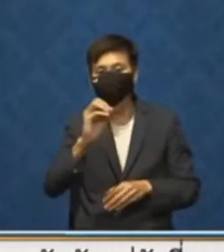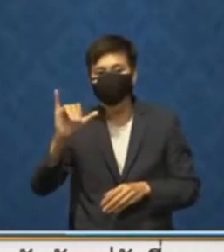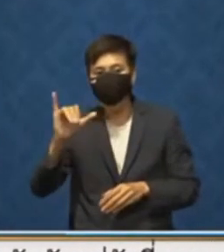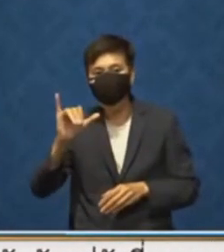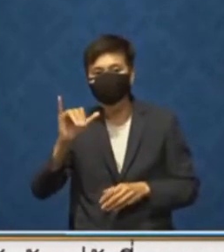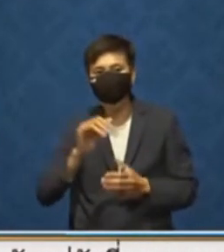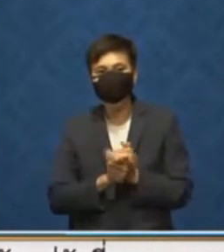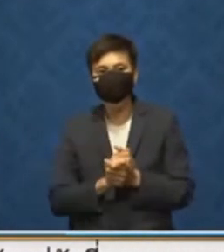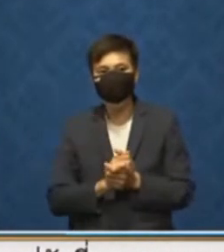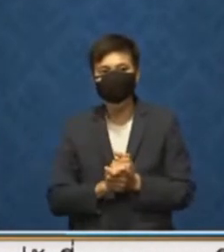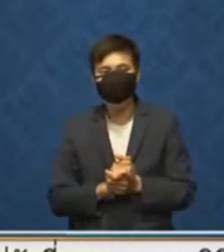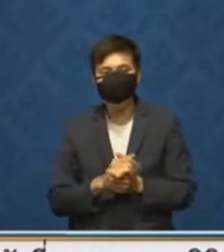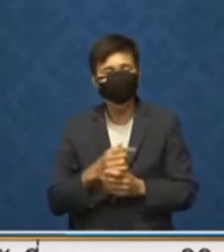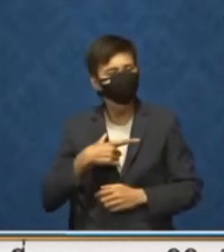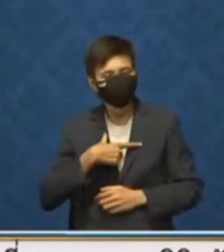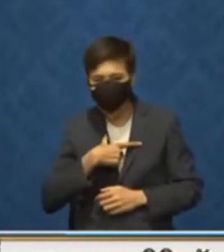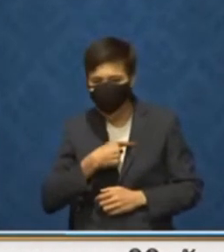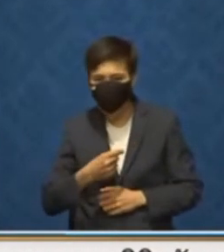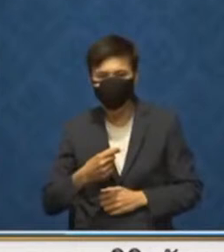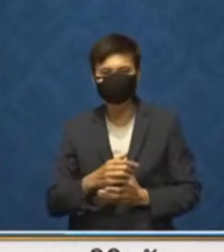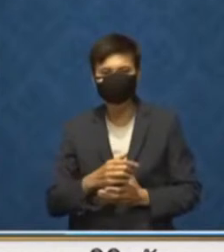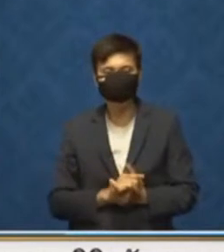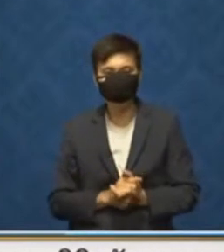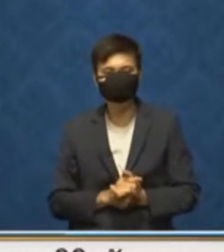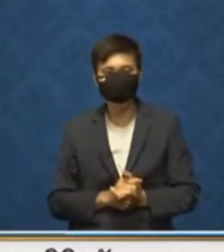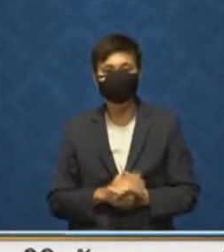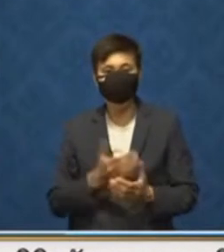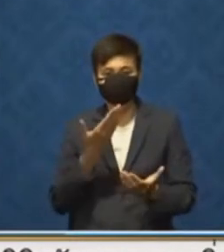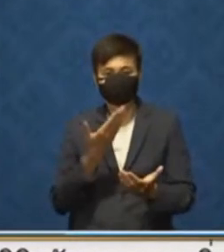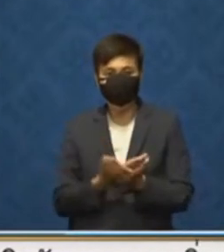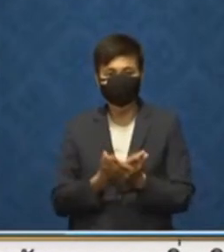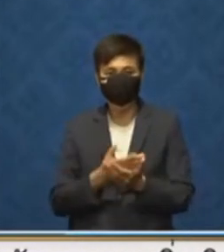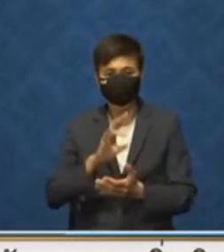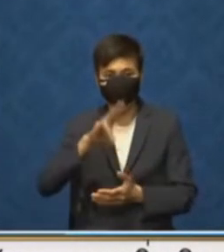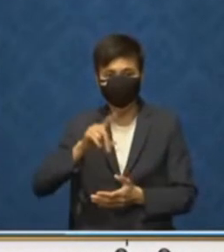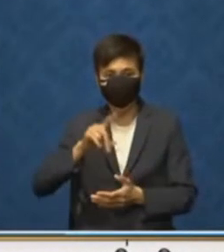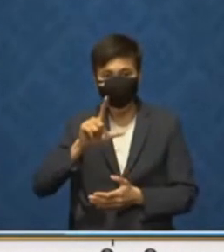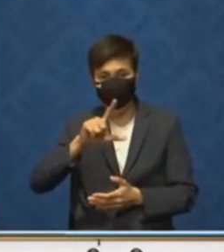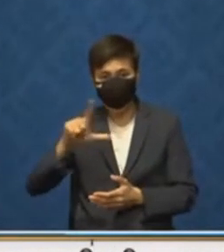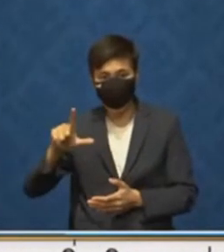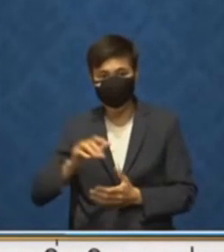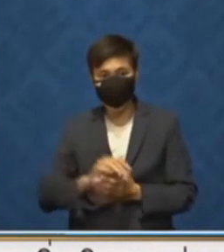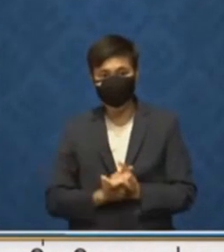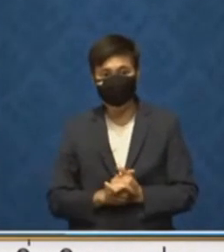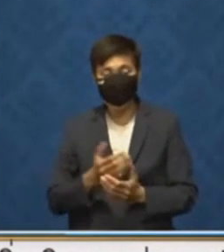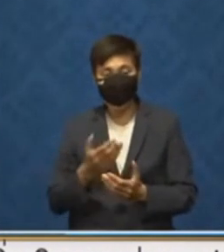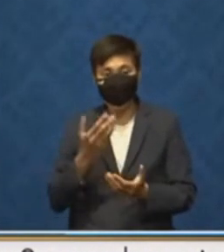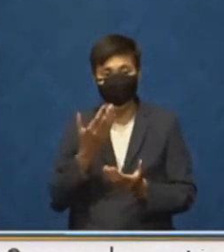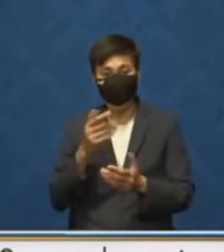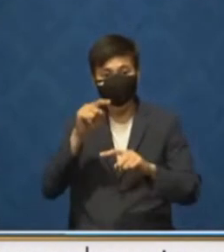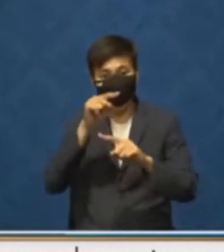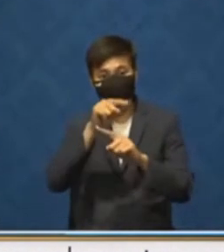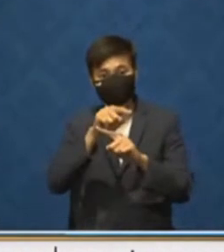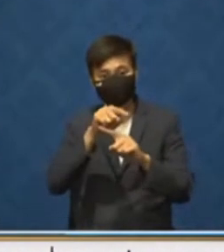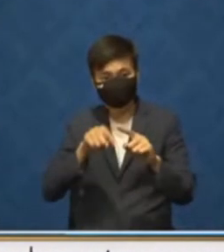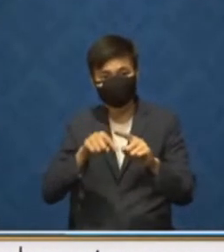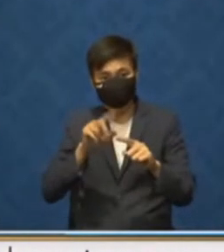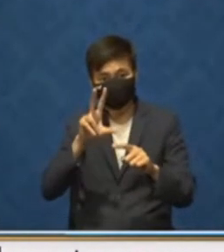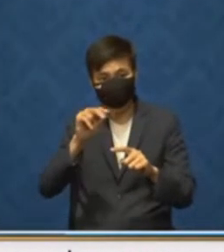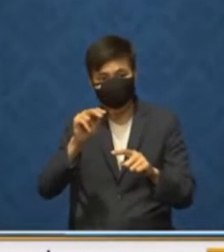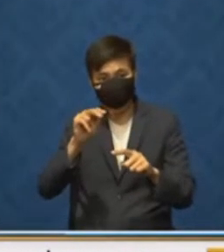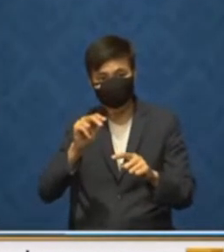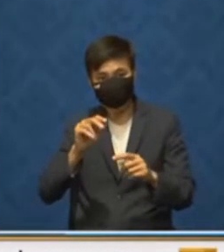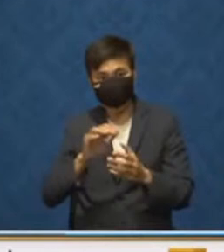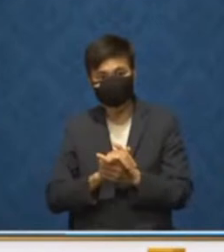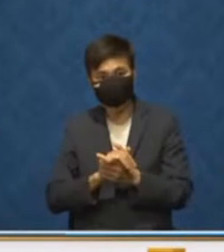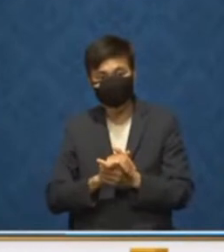มากกันว่าแบบนี้ท่านดูนะครับถ้าเงิน 7000ล้านหน้าไปแค่ 3อยู่ในเต้นกัน 2,000ล้านข้างหน้า 40%ๆเกือบ